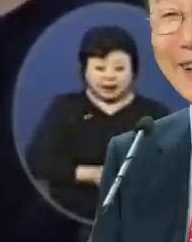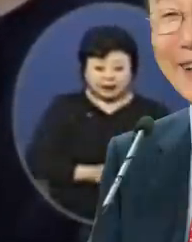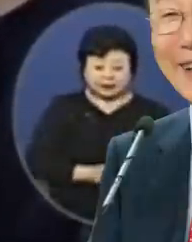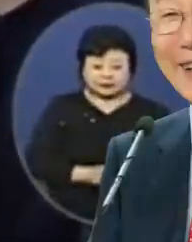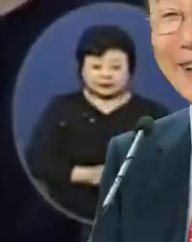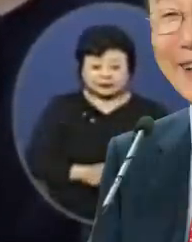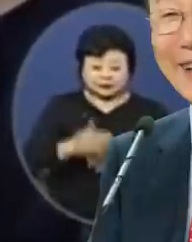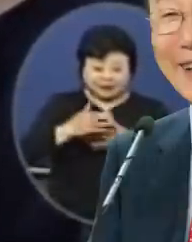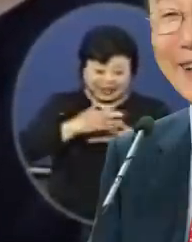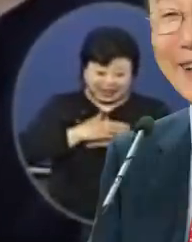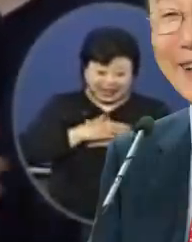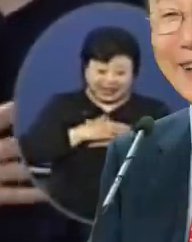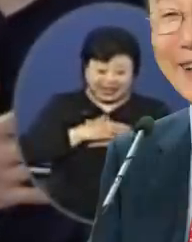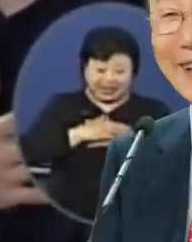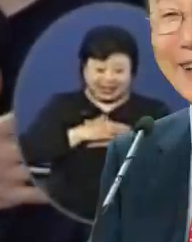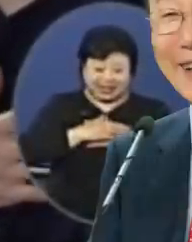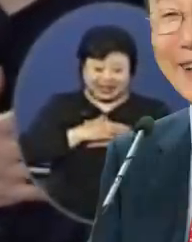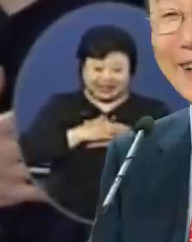따라 말씀해주세요. 내게